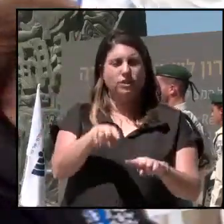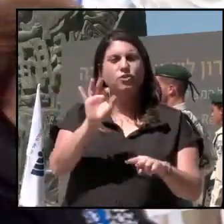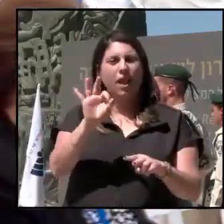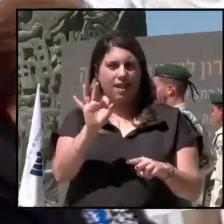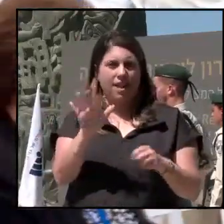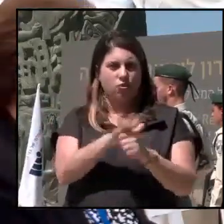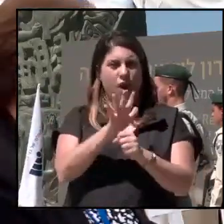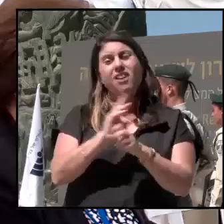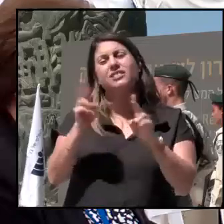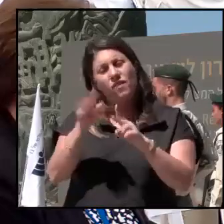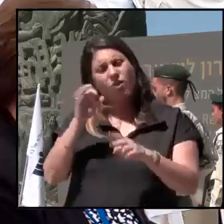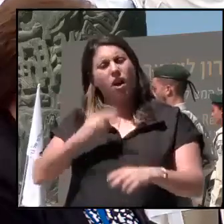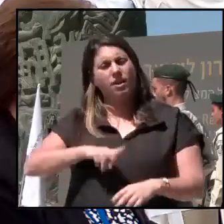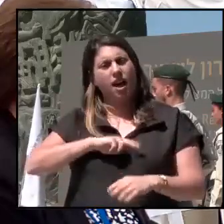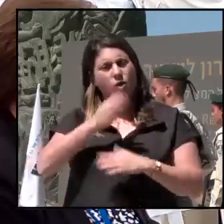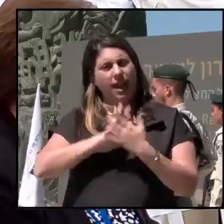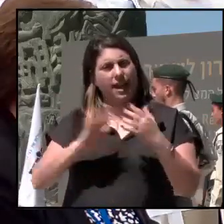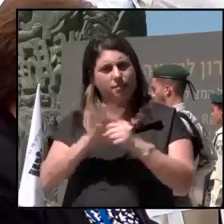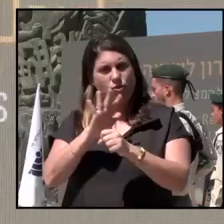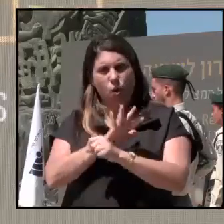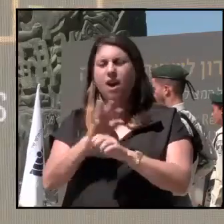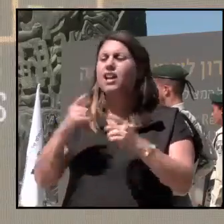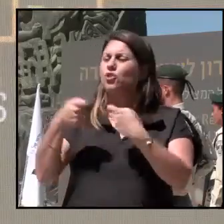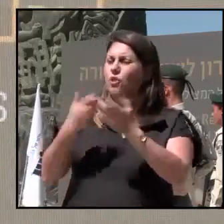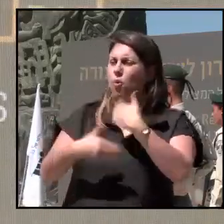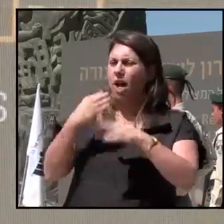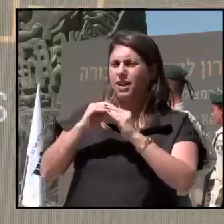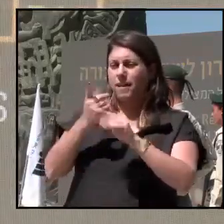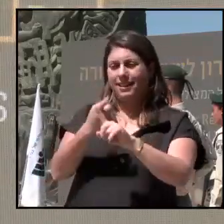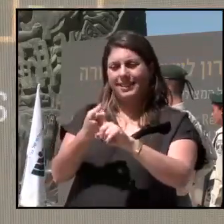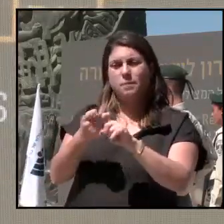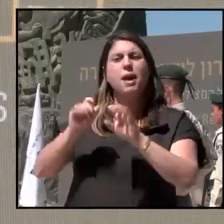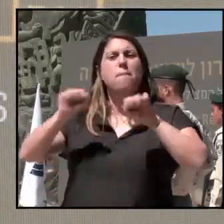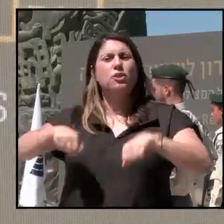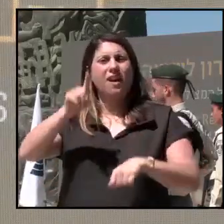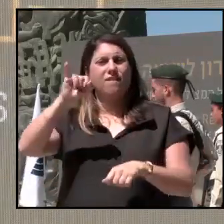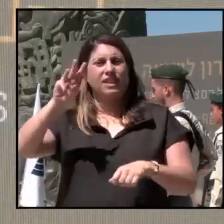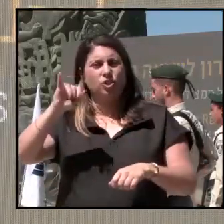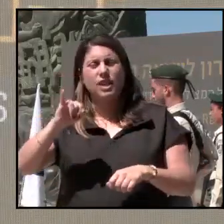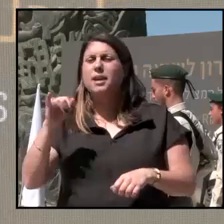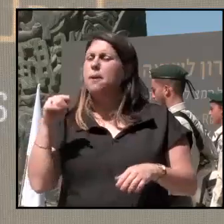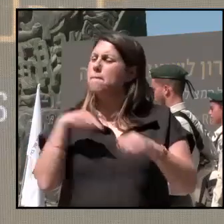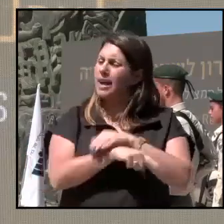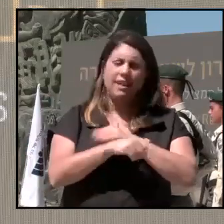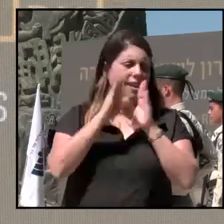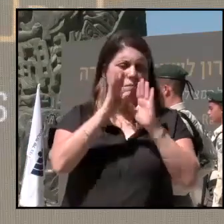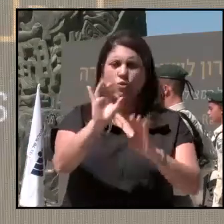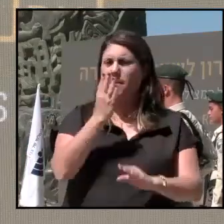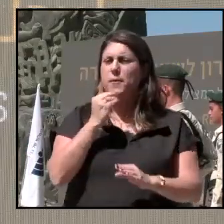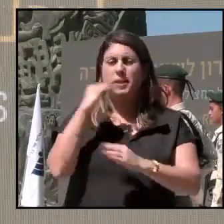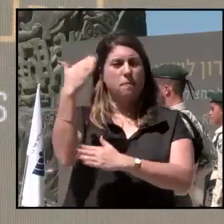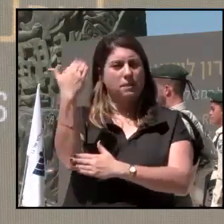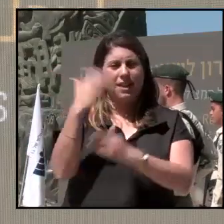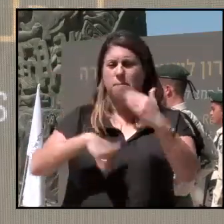את חלקה בשואה על ידי שיתוף פעולה עם הנאצים. משטר וישי בגד באמון שהיה ליהודים במדינה הזאת.